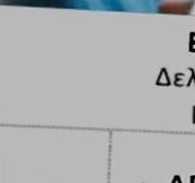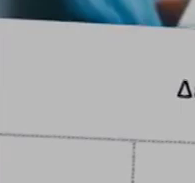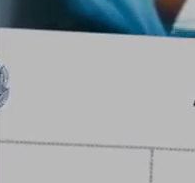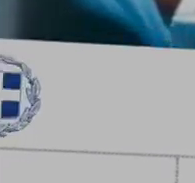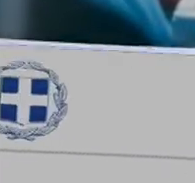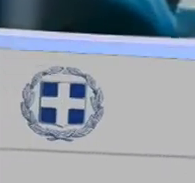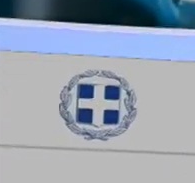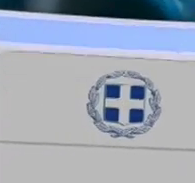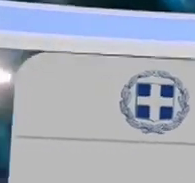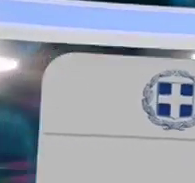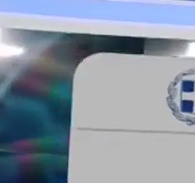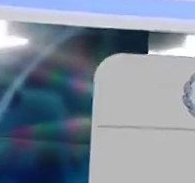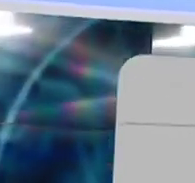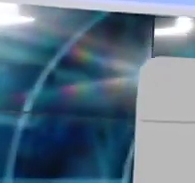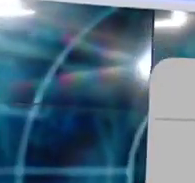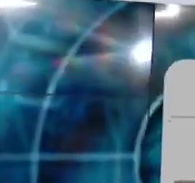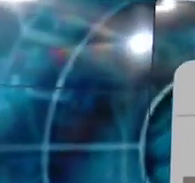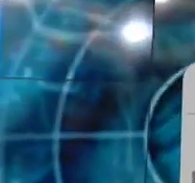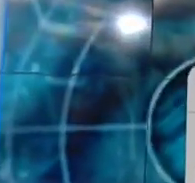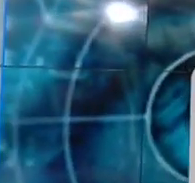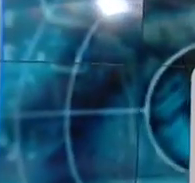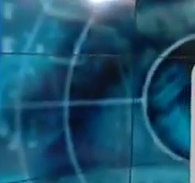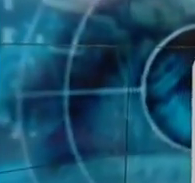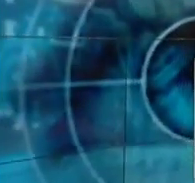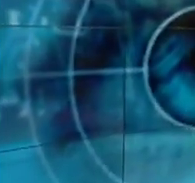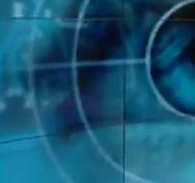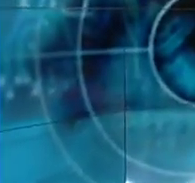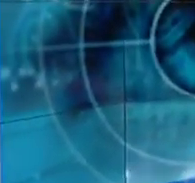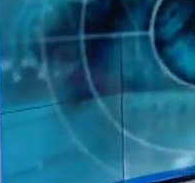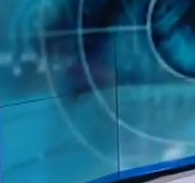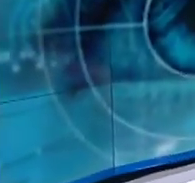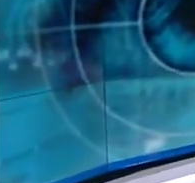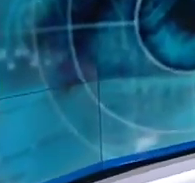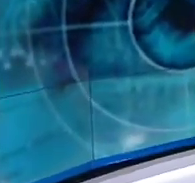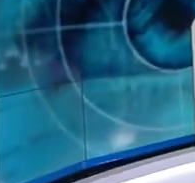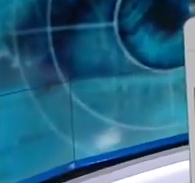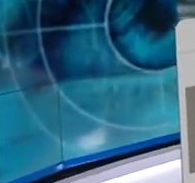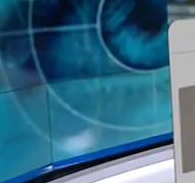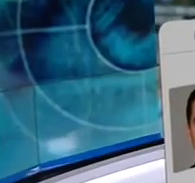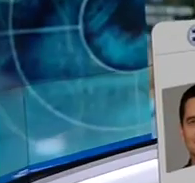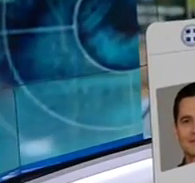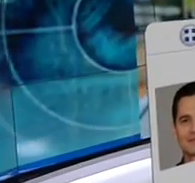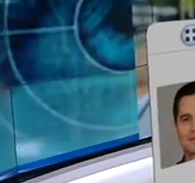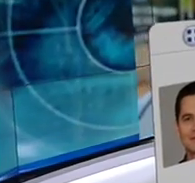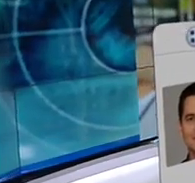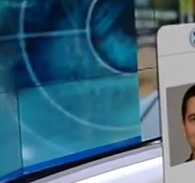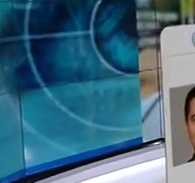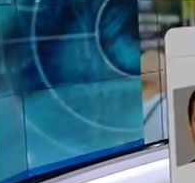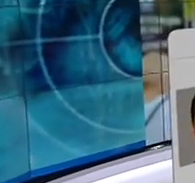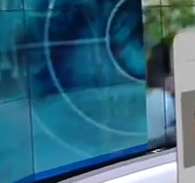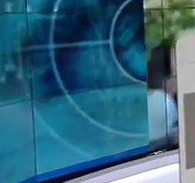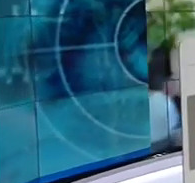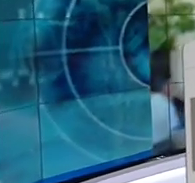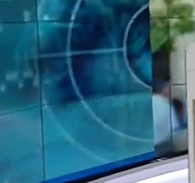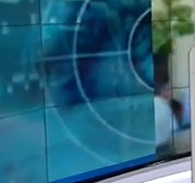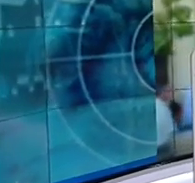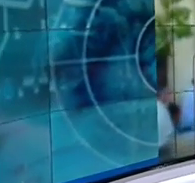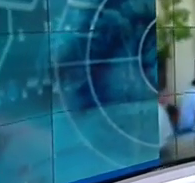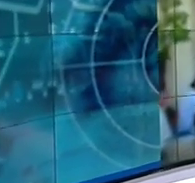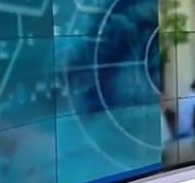Πρώτα απ' όλα, να ξεκαθαρίσουμε κάτι. Βλέπετε ότι οι ιεράρχες, φωτισμένοι ιεράρχες, όπως είναι ο Μεσσηνίας αλλά